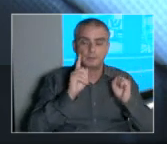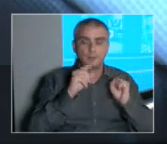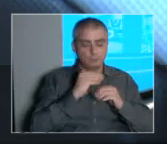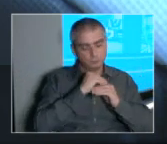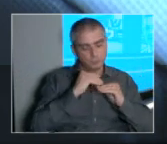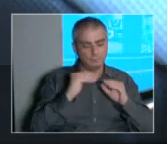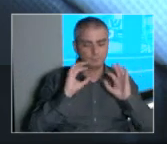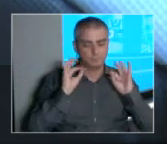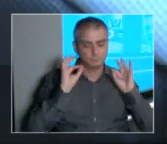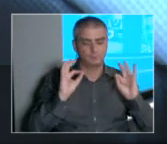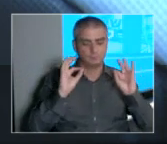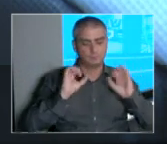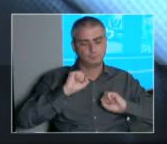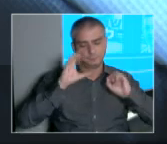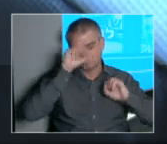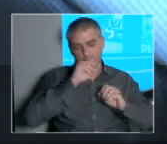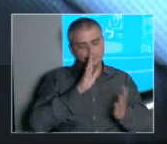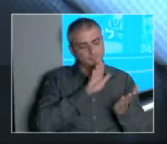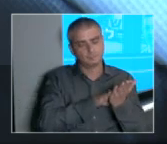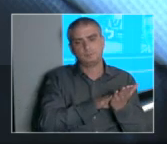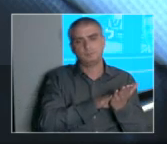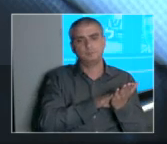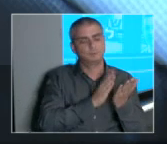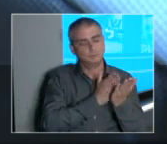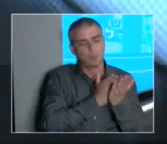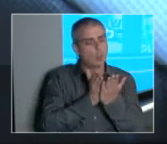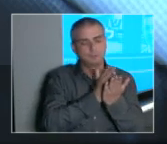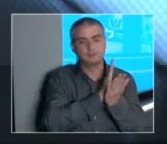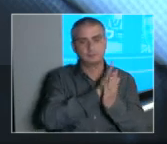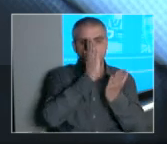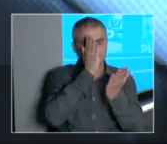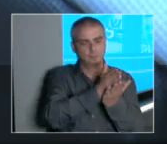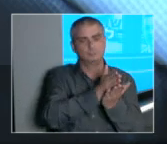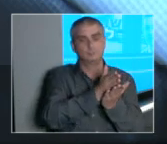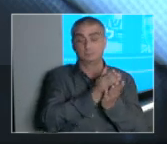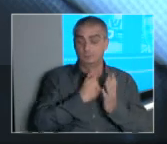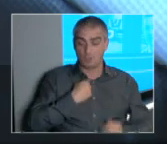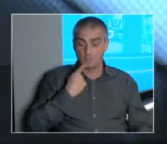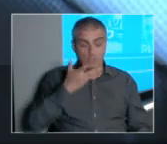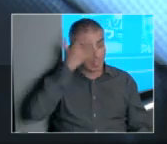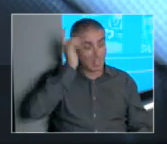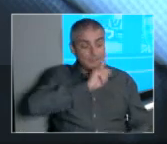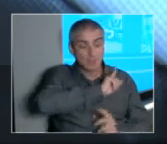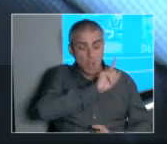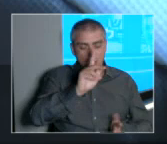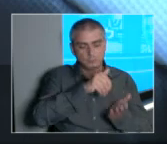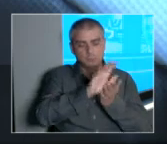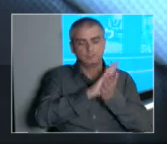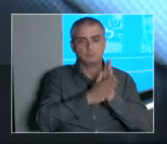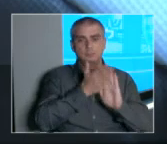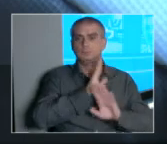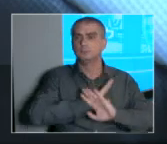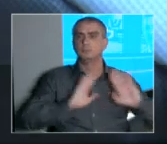קו שאנחנו, כולם יודעים, לא זזים ממנו. שאנחנו אומרים, בלי לפיד, זה בלי לפיד.